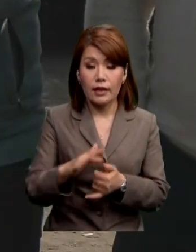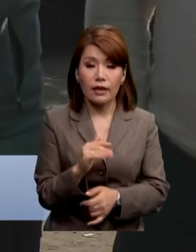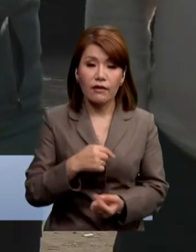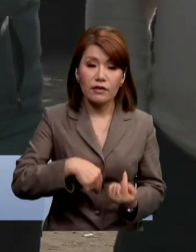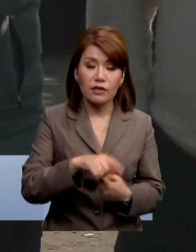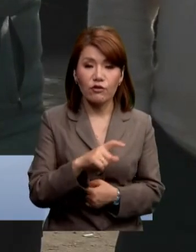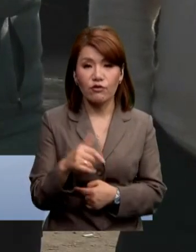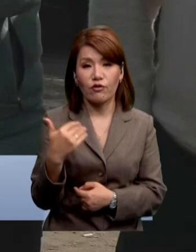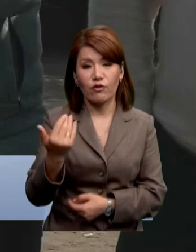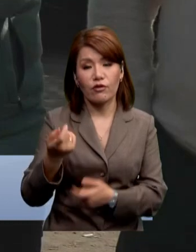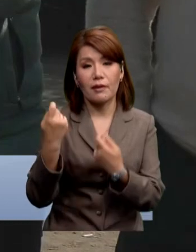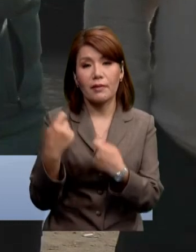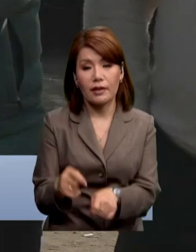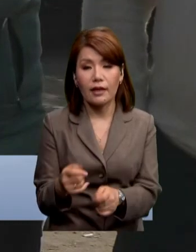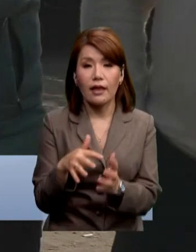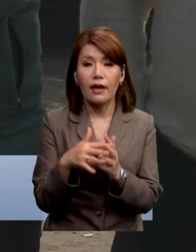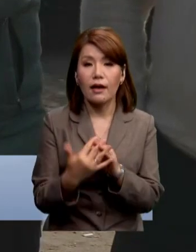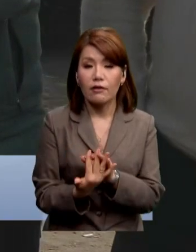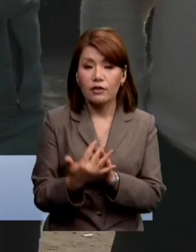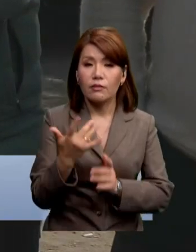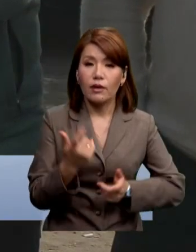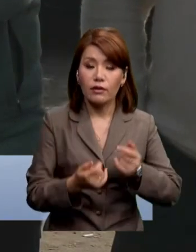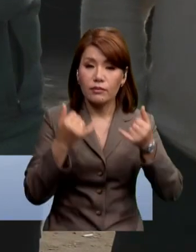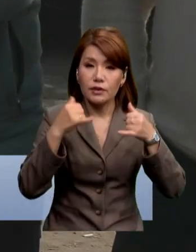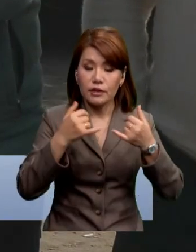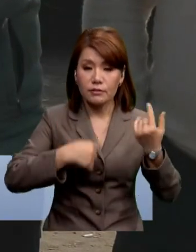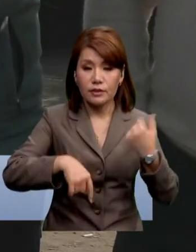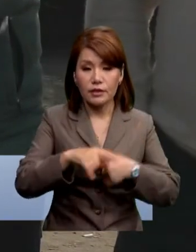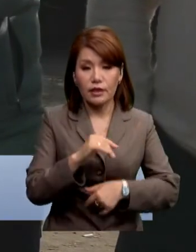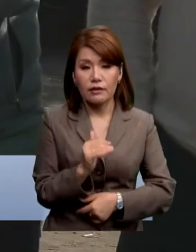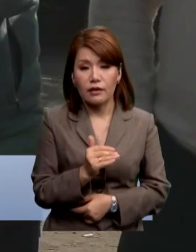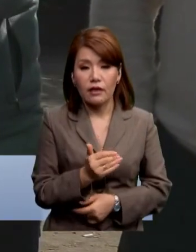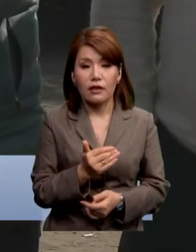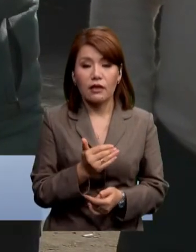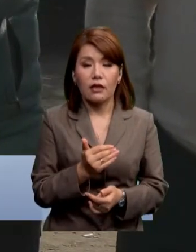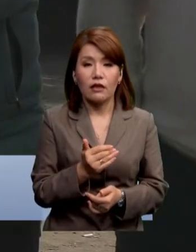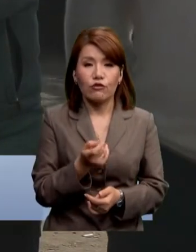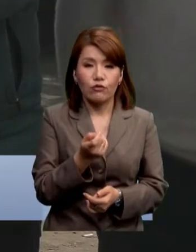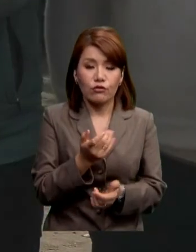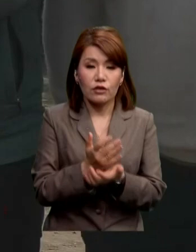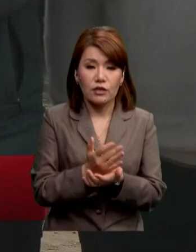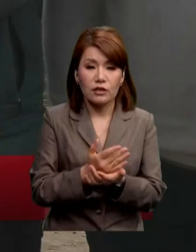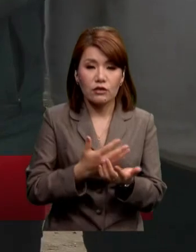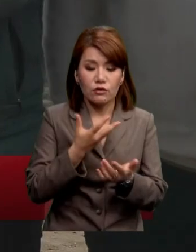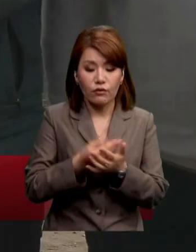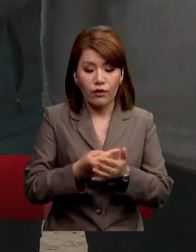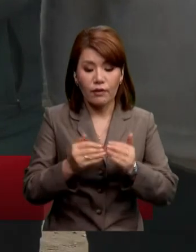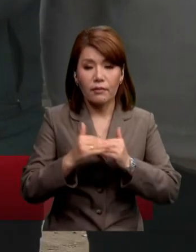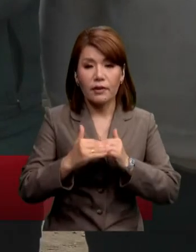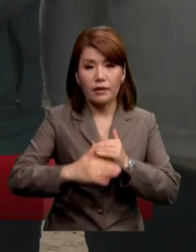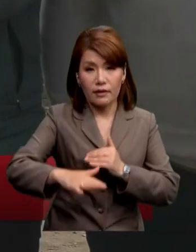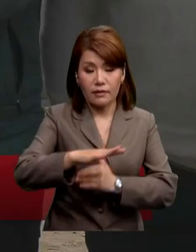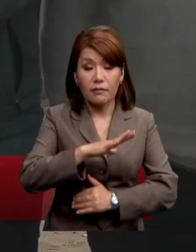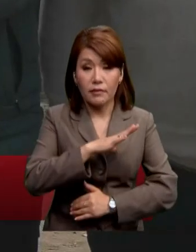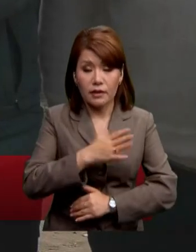кәсіпкерлердің еншісінде. Енді ауылдың сауын сиырларын бағатын бізге жеке меншіктің енді кішкене сауын сиыр бағатын өзіміздің өрістеріміз болған